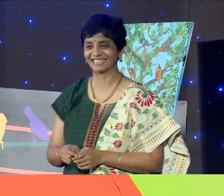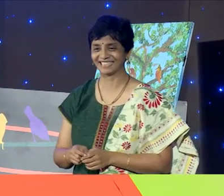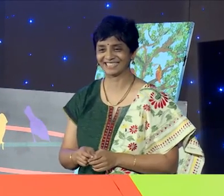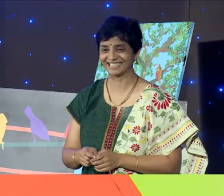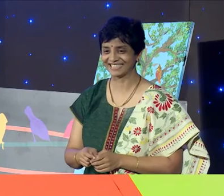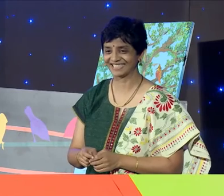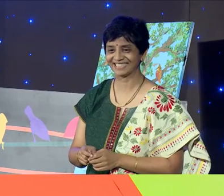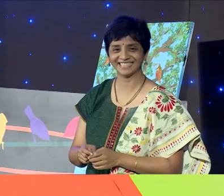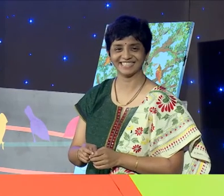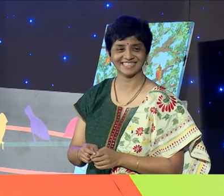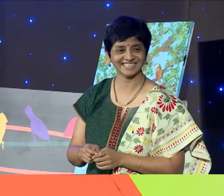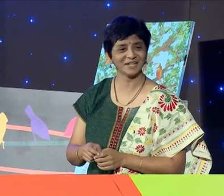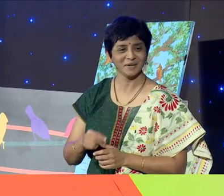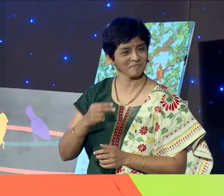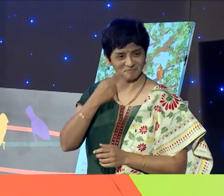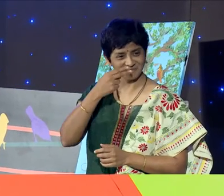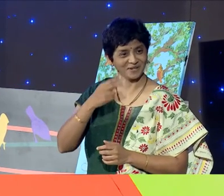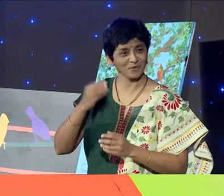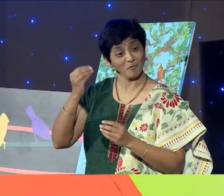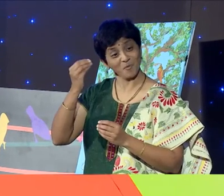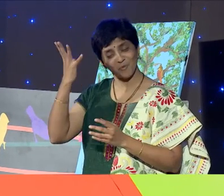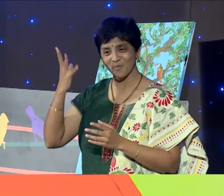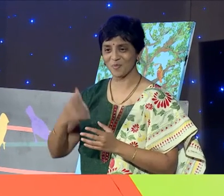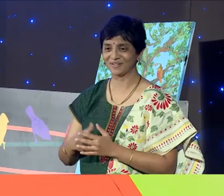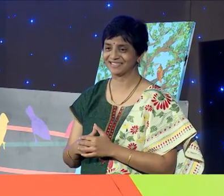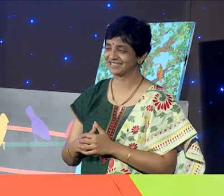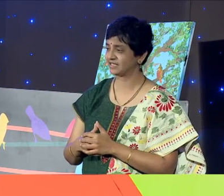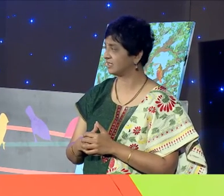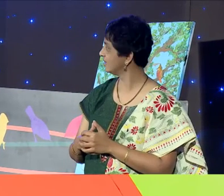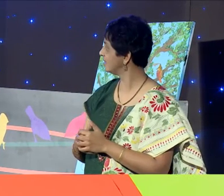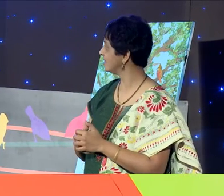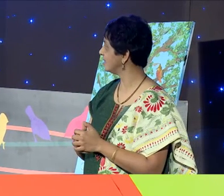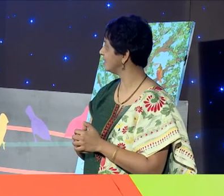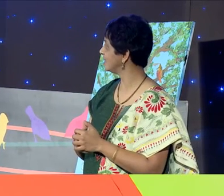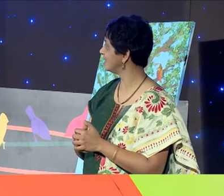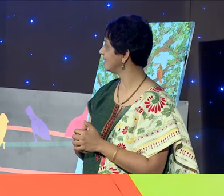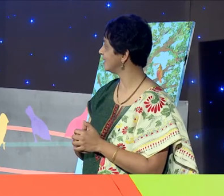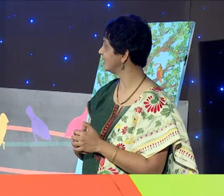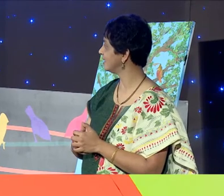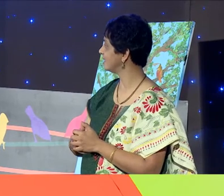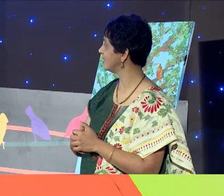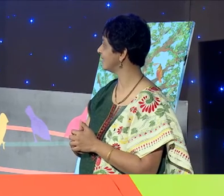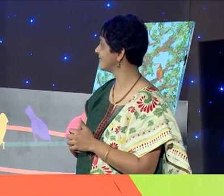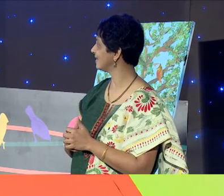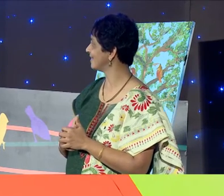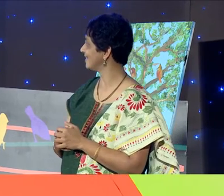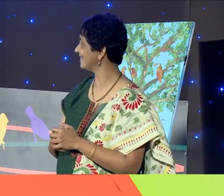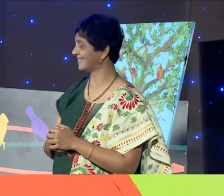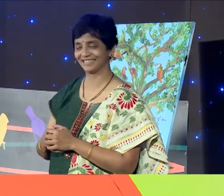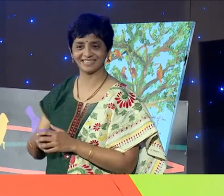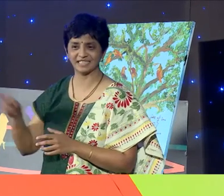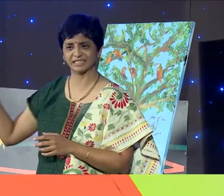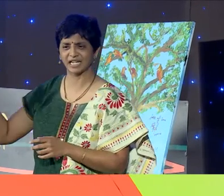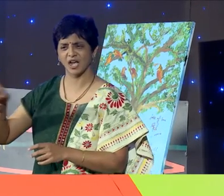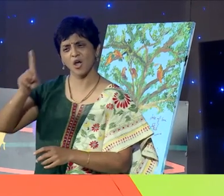वह कल ऊंची मीनार बन सकती है, बस तू एक बार मेहनत कर ले मेरे दोस्त, तेरी भी किस्मत बदल सकती